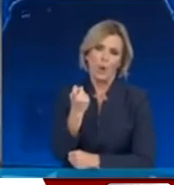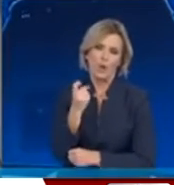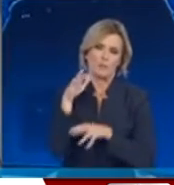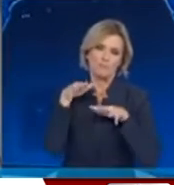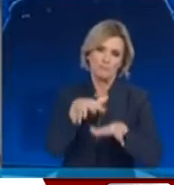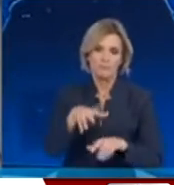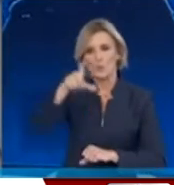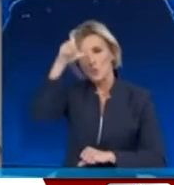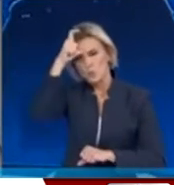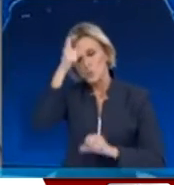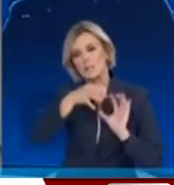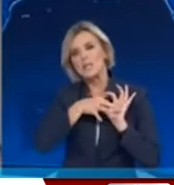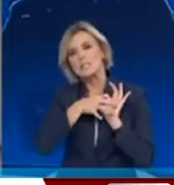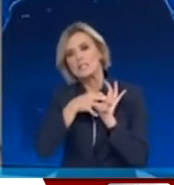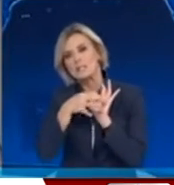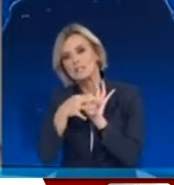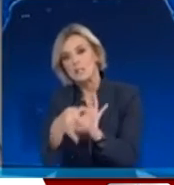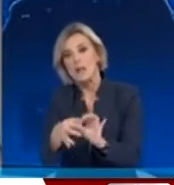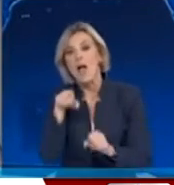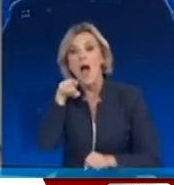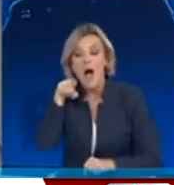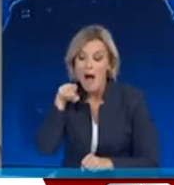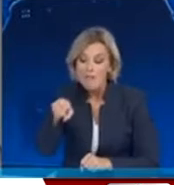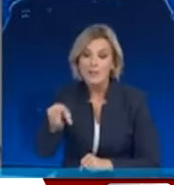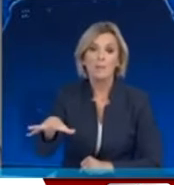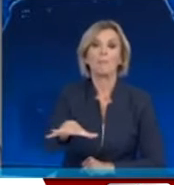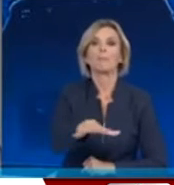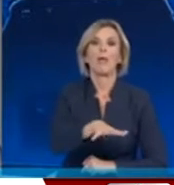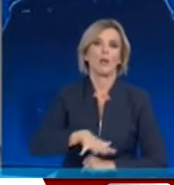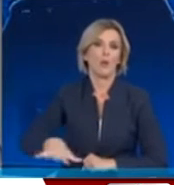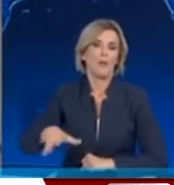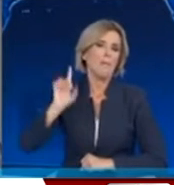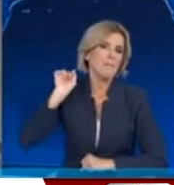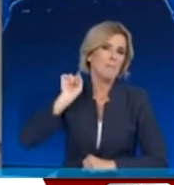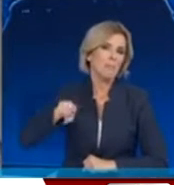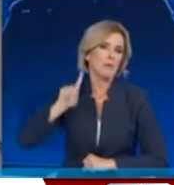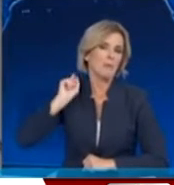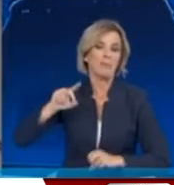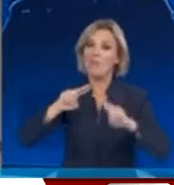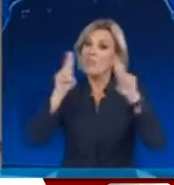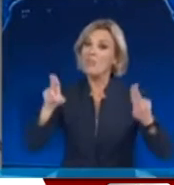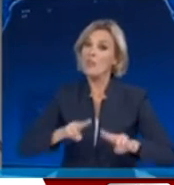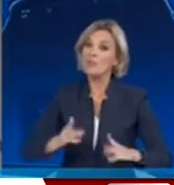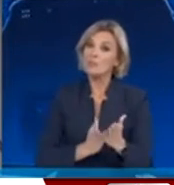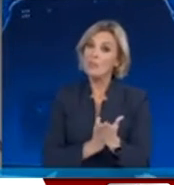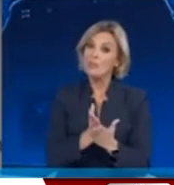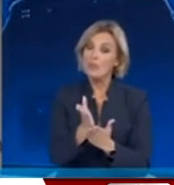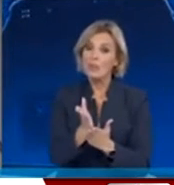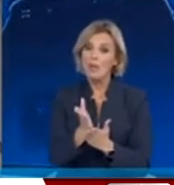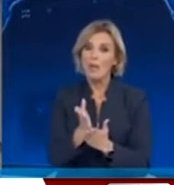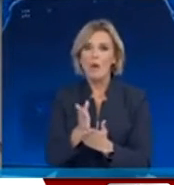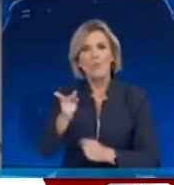Τουρκίας με προκλητικές ενέργειες εκτός διεθνούς δικαίου, με μια ακραία,